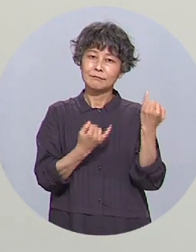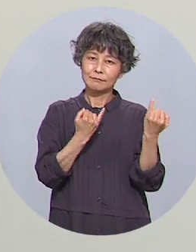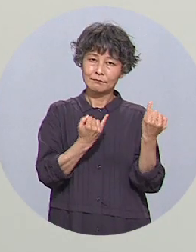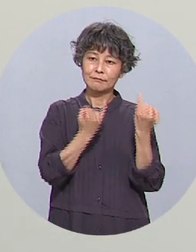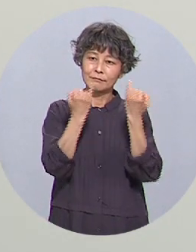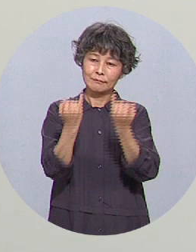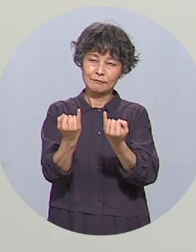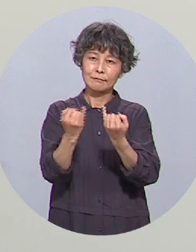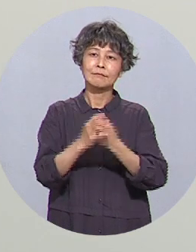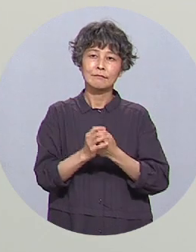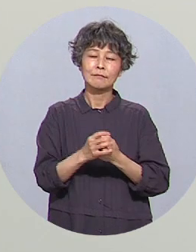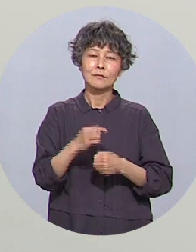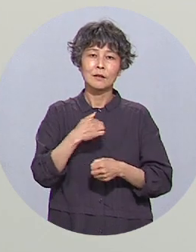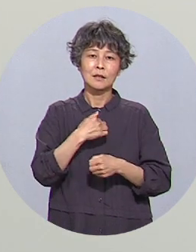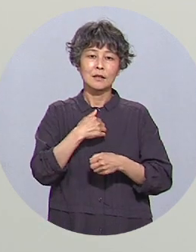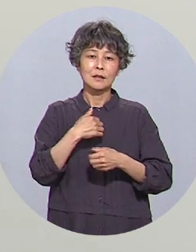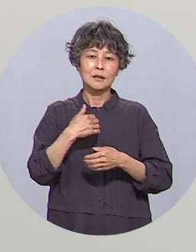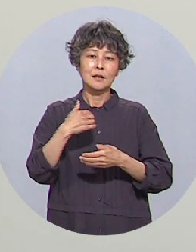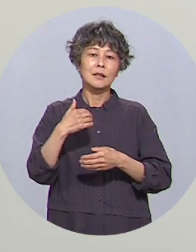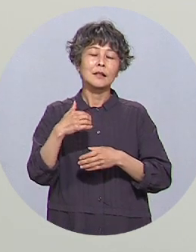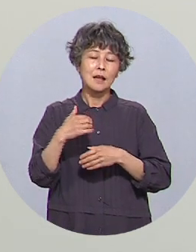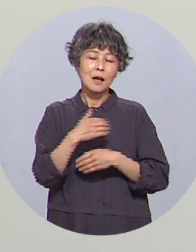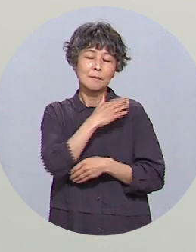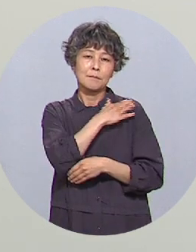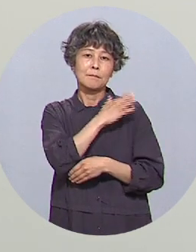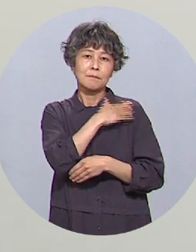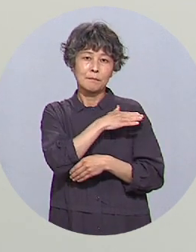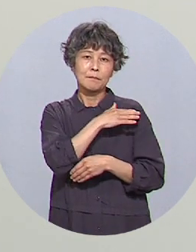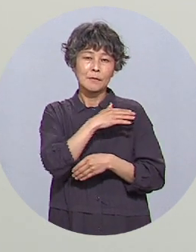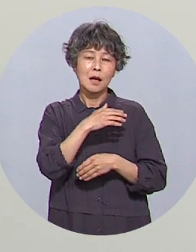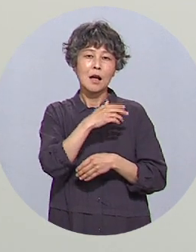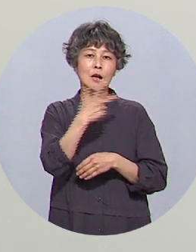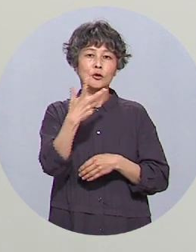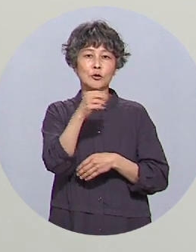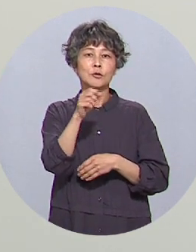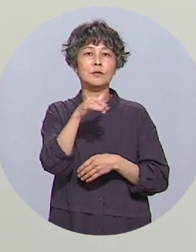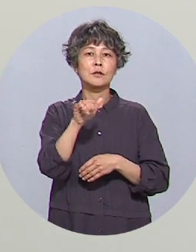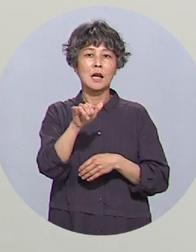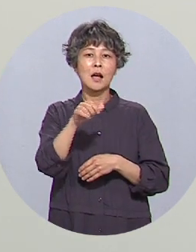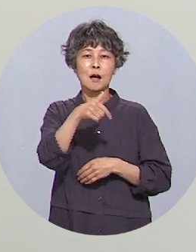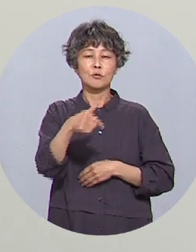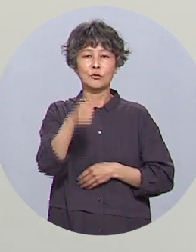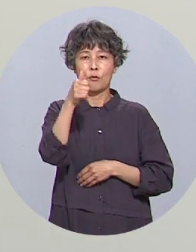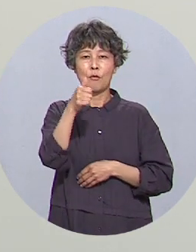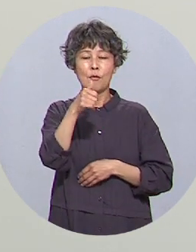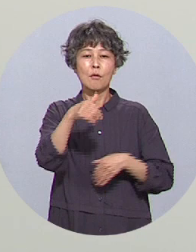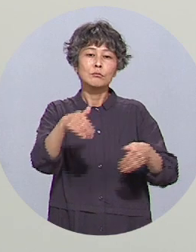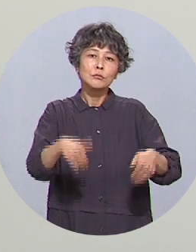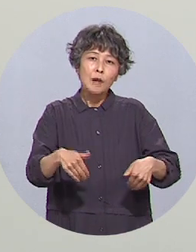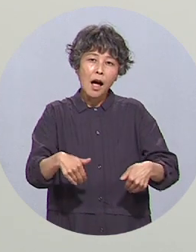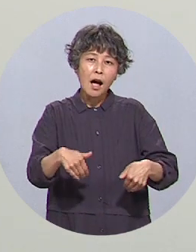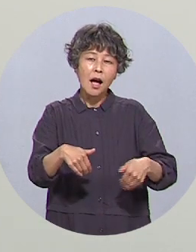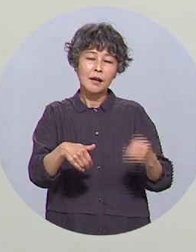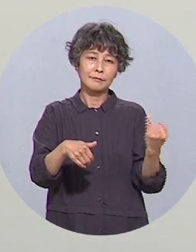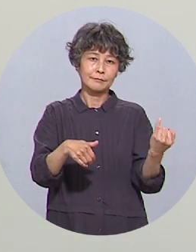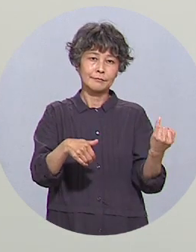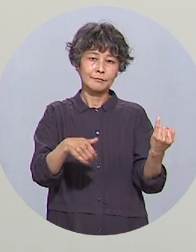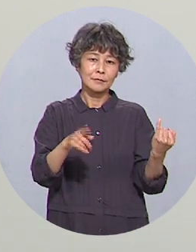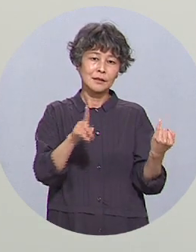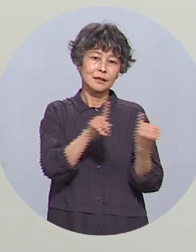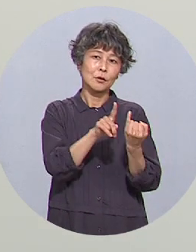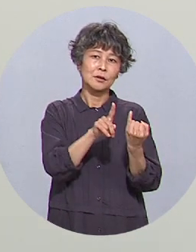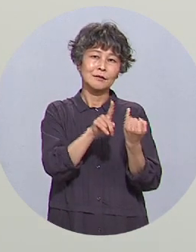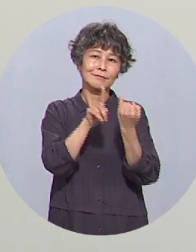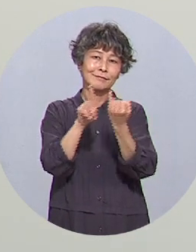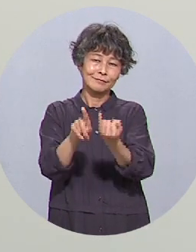性でですね、私が今階級が巡査部長になるんですけれども、部下として巡査の子が、はい、愛犬者として今一